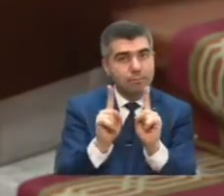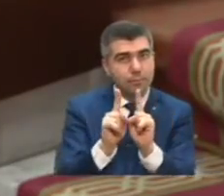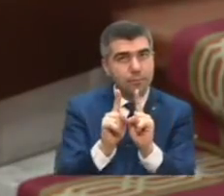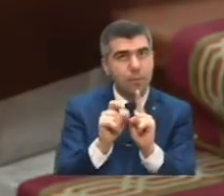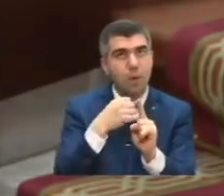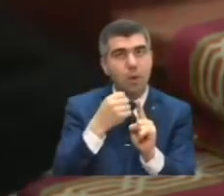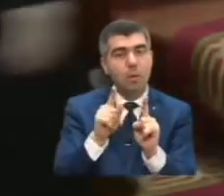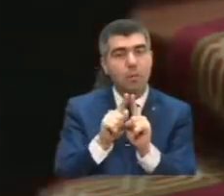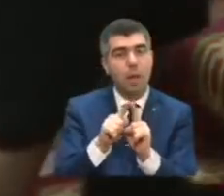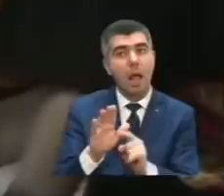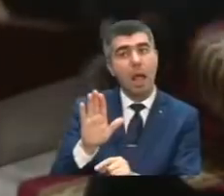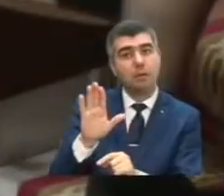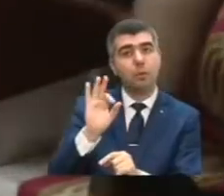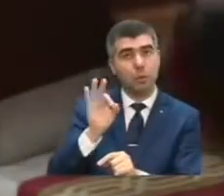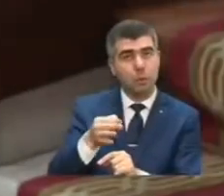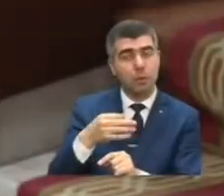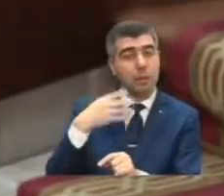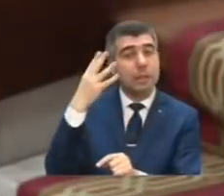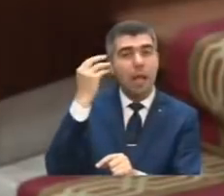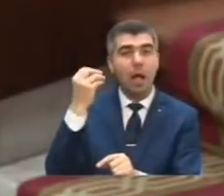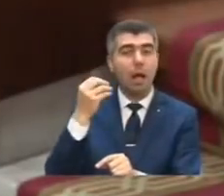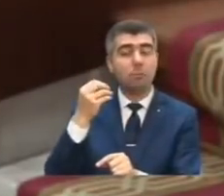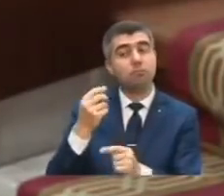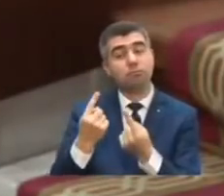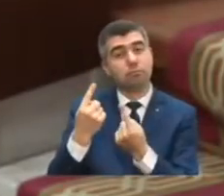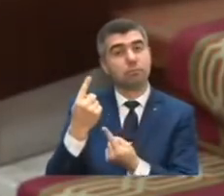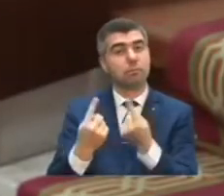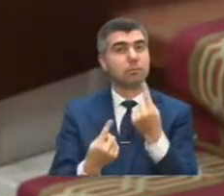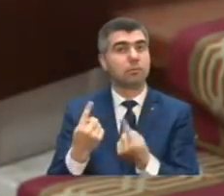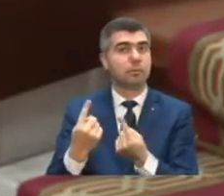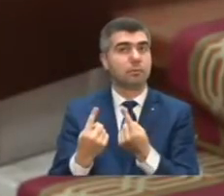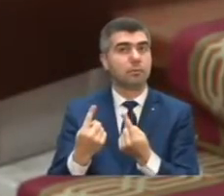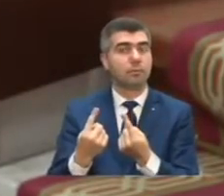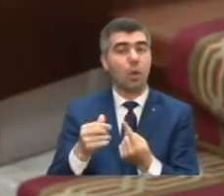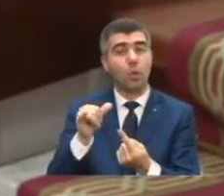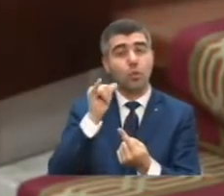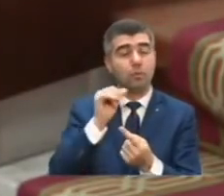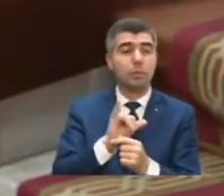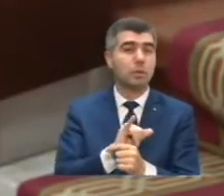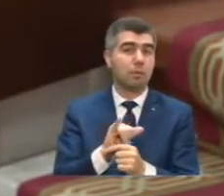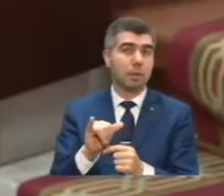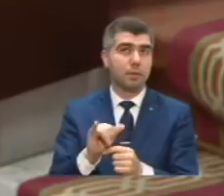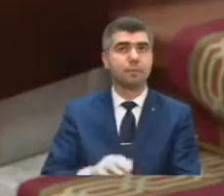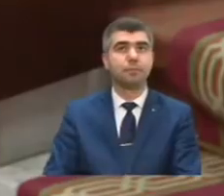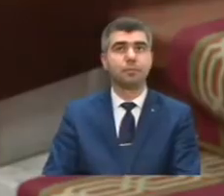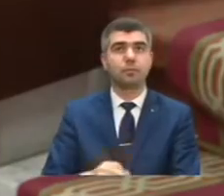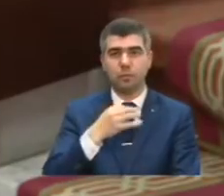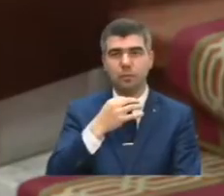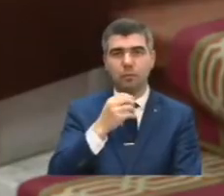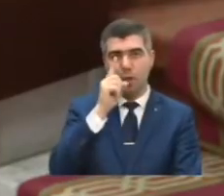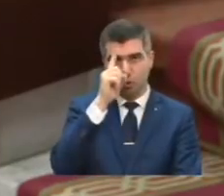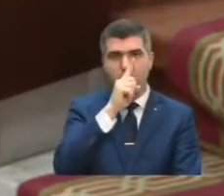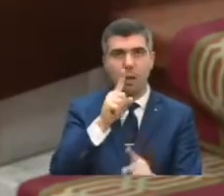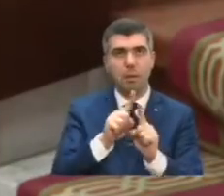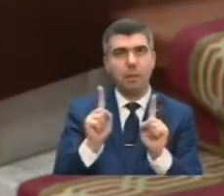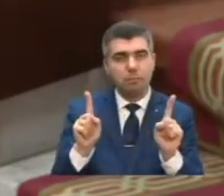ما تذكرتهاش باش تكون الأمور واضحة، باش ما يقولش الرأي العام أنني وعدت بشيء. على كل حال أنا غنستقبلك من بعد واش يقول لي هذه